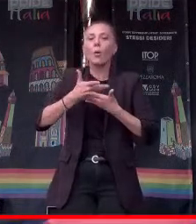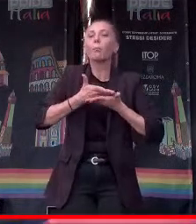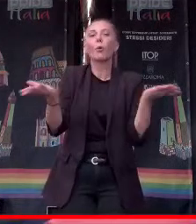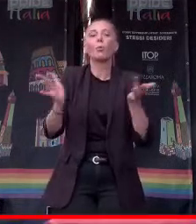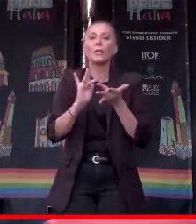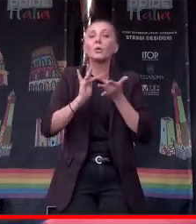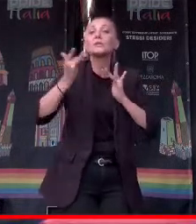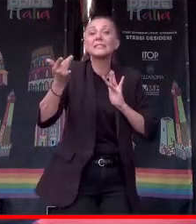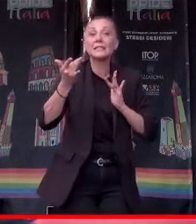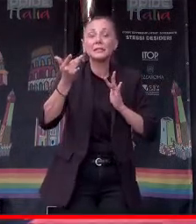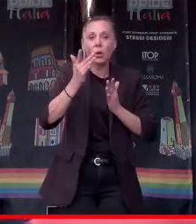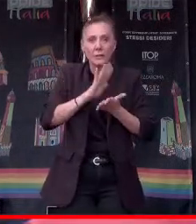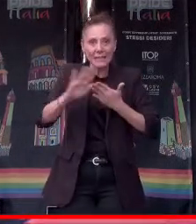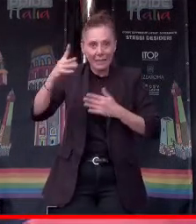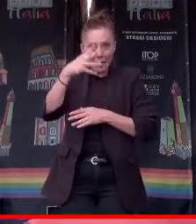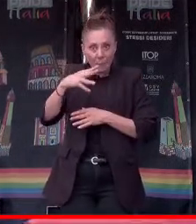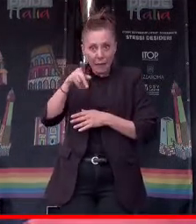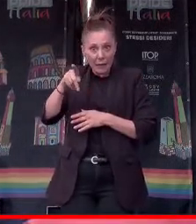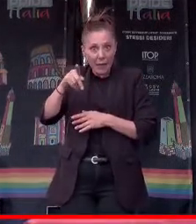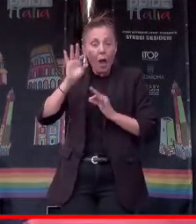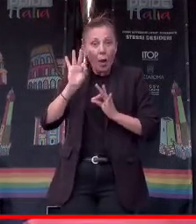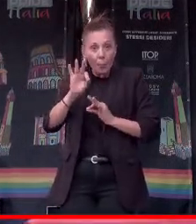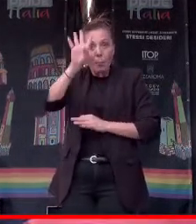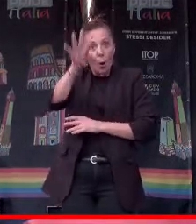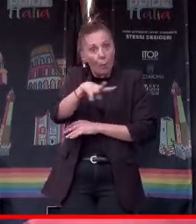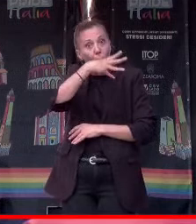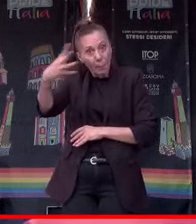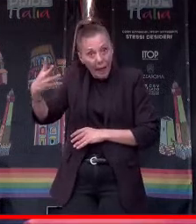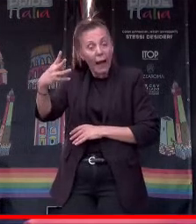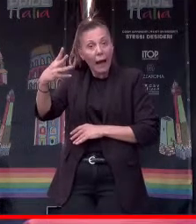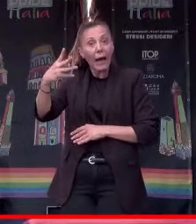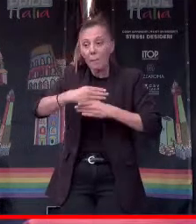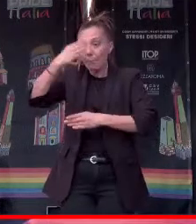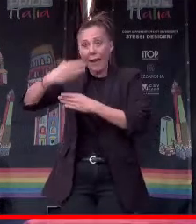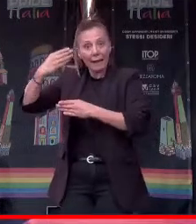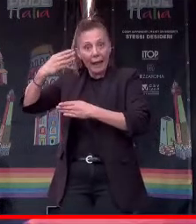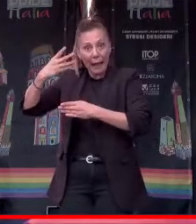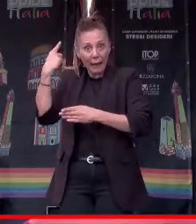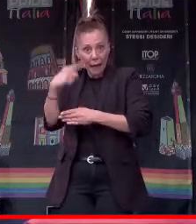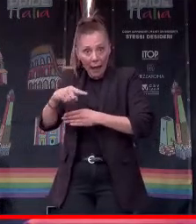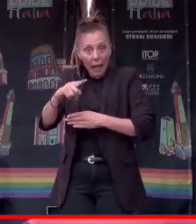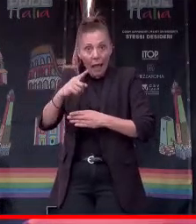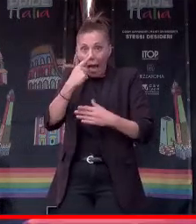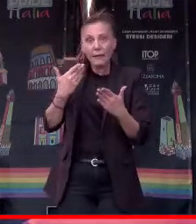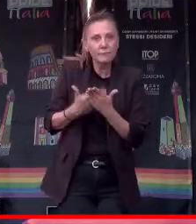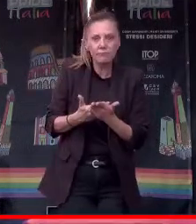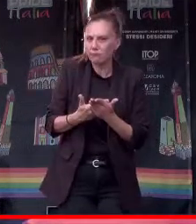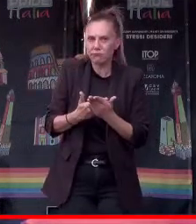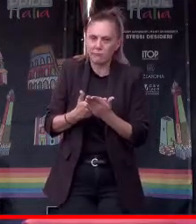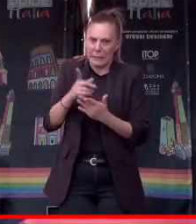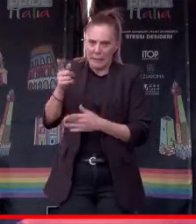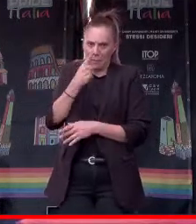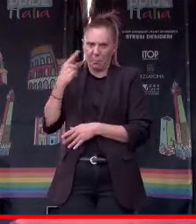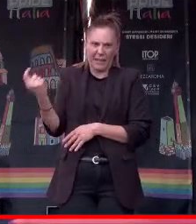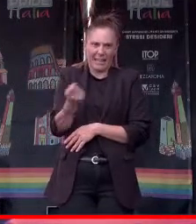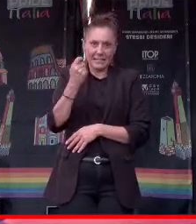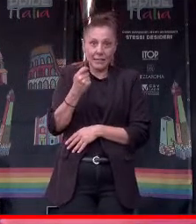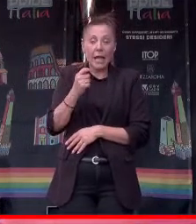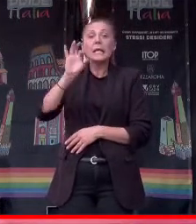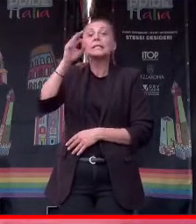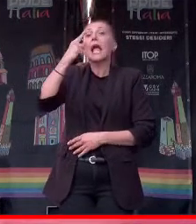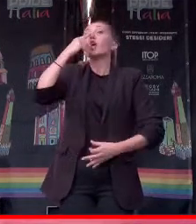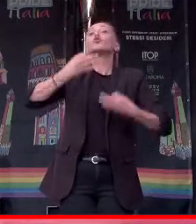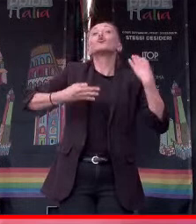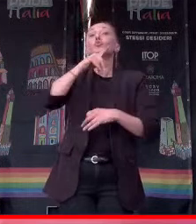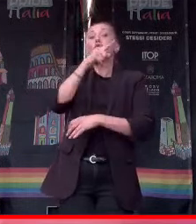non è assolutamente un piano di eliminazione delle barriere architettoniche, ma è una presa in giro, se il giudice dice che basta quello